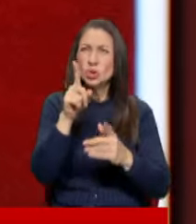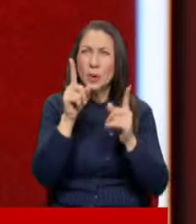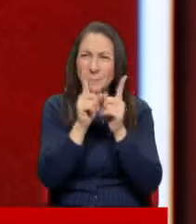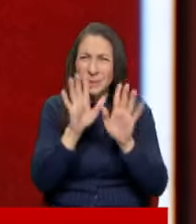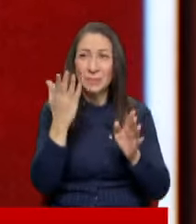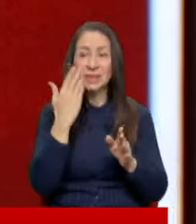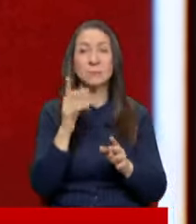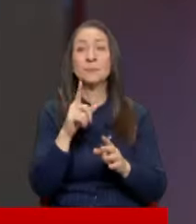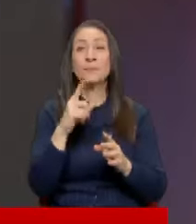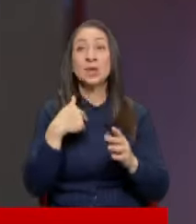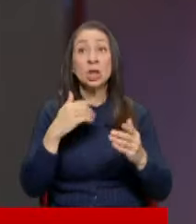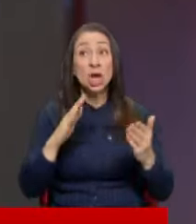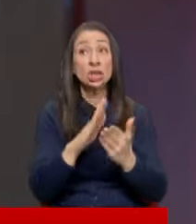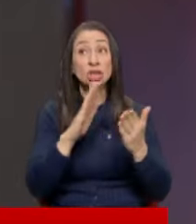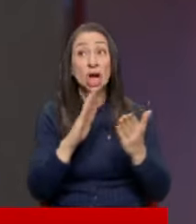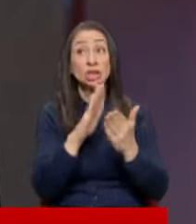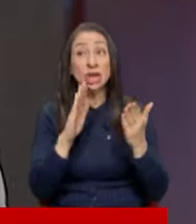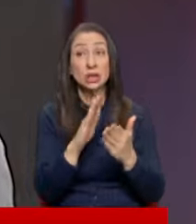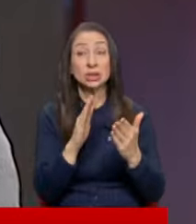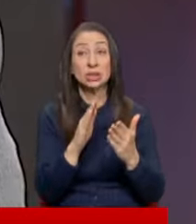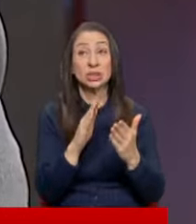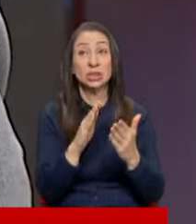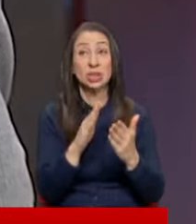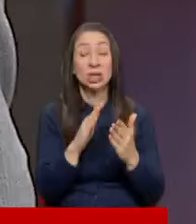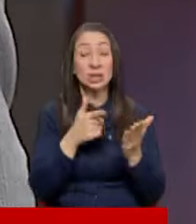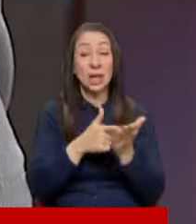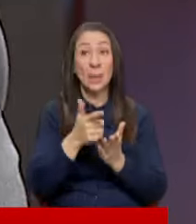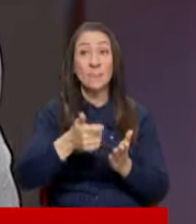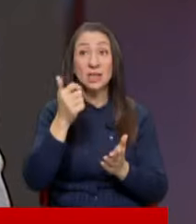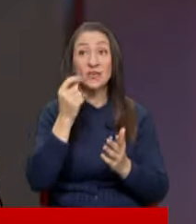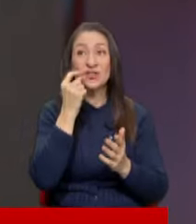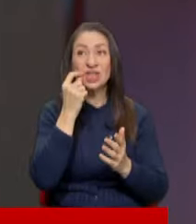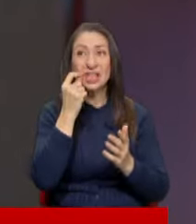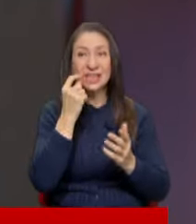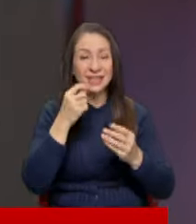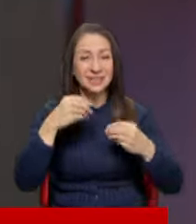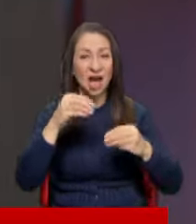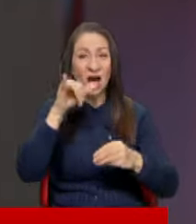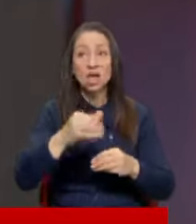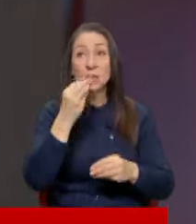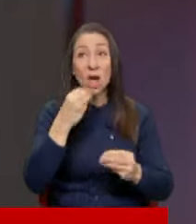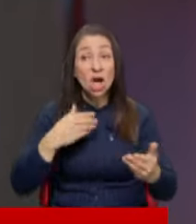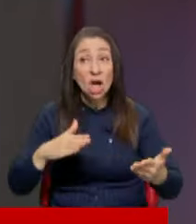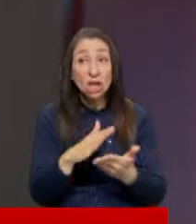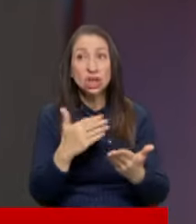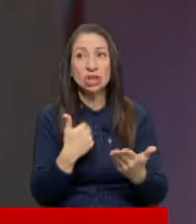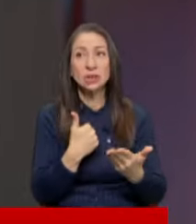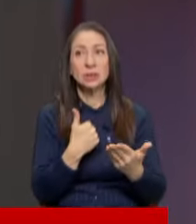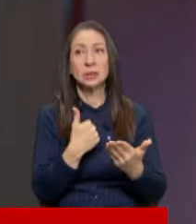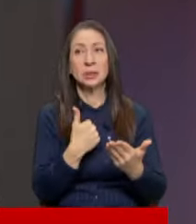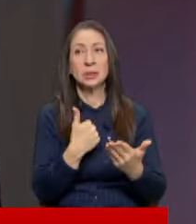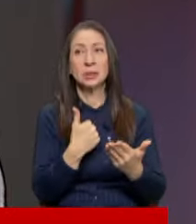biim Hemen iimun karşı çıktı tarım bakanının fındık üreticisinin hakkını yemesine karşı